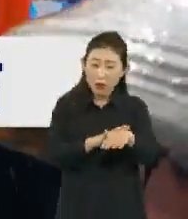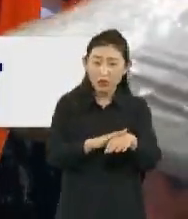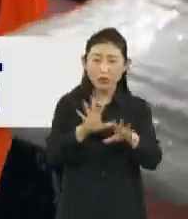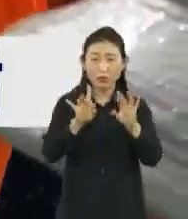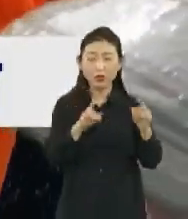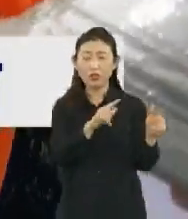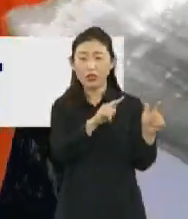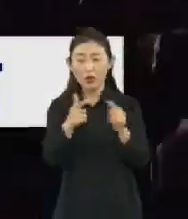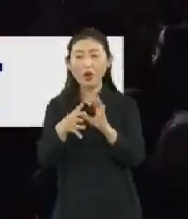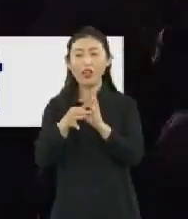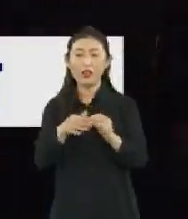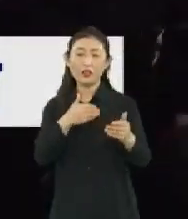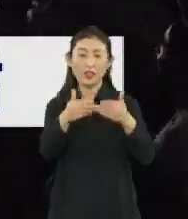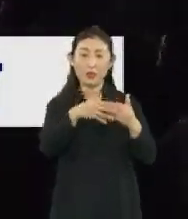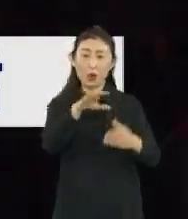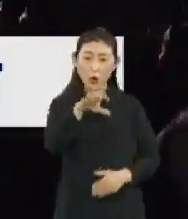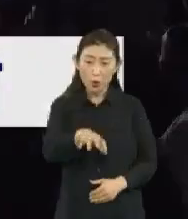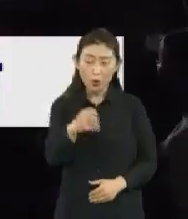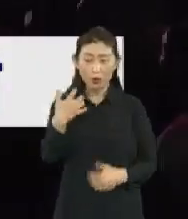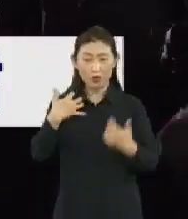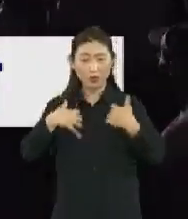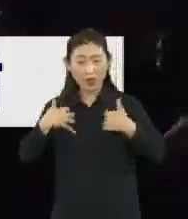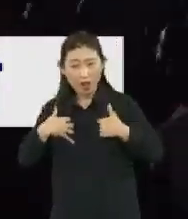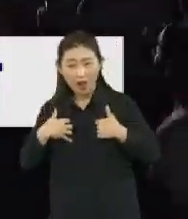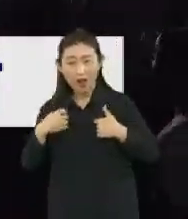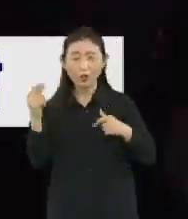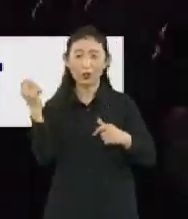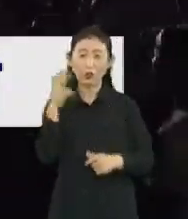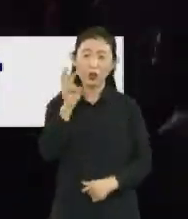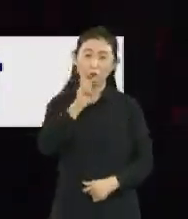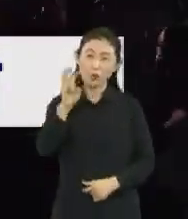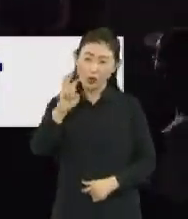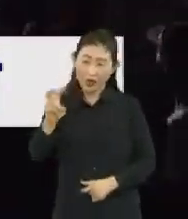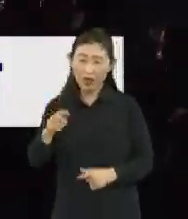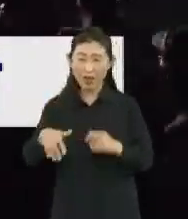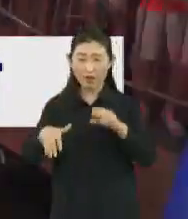다양한 치료체험 공간과 해양 레저 관광, K-POP